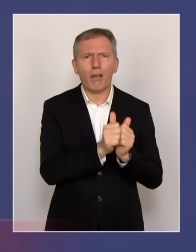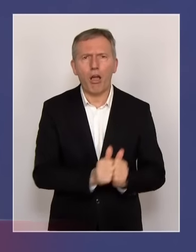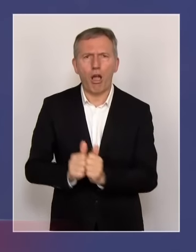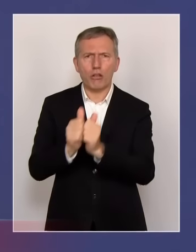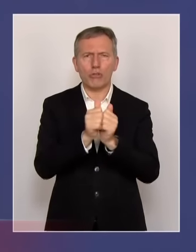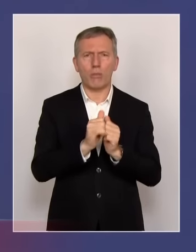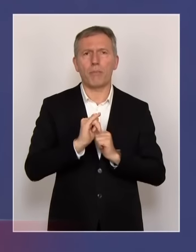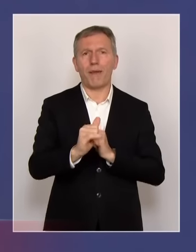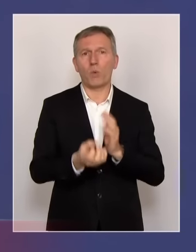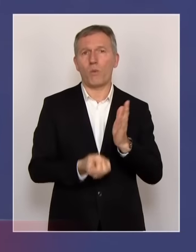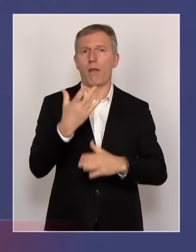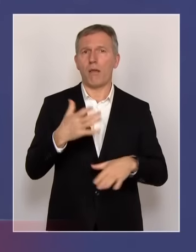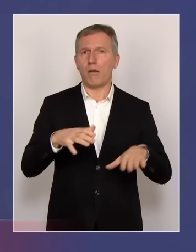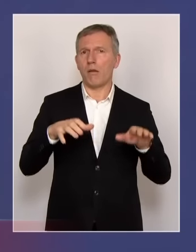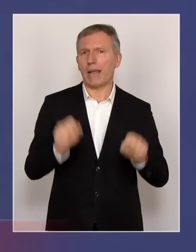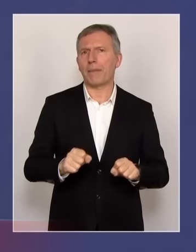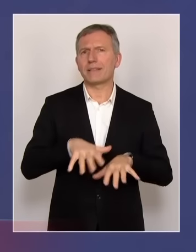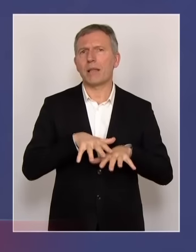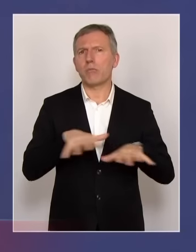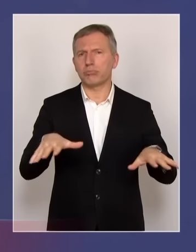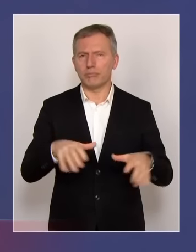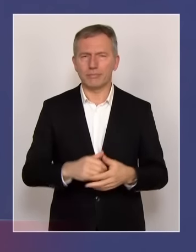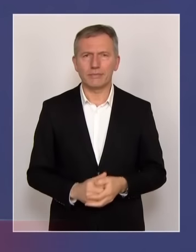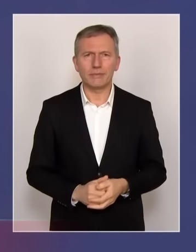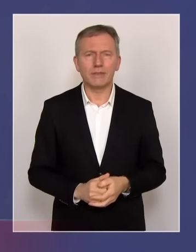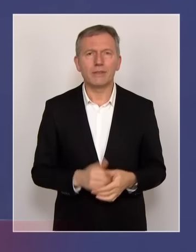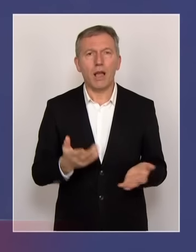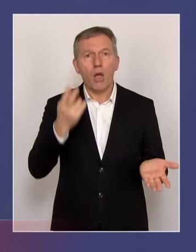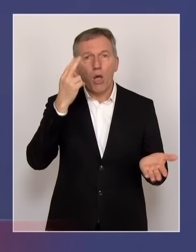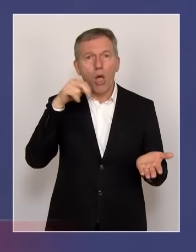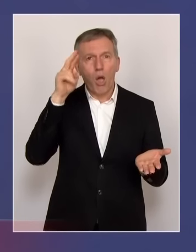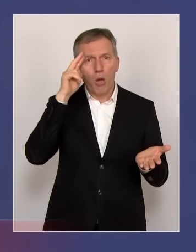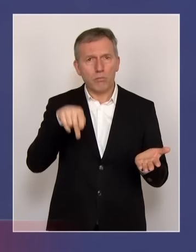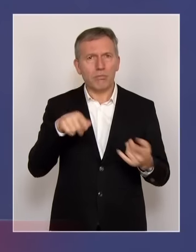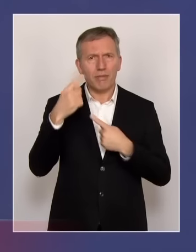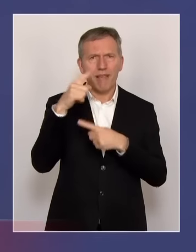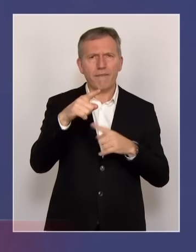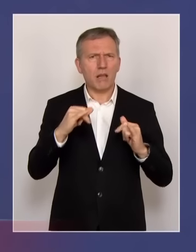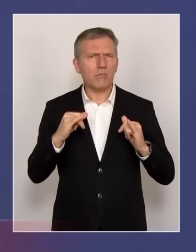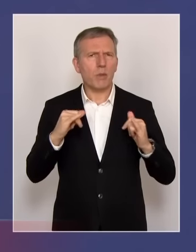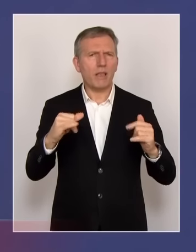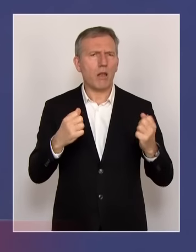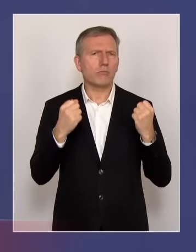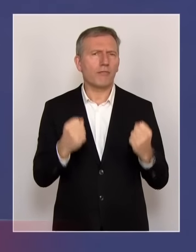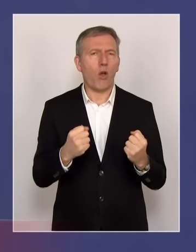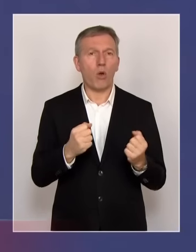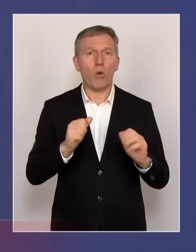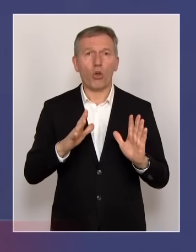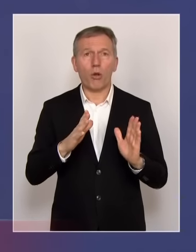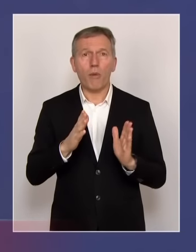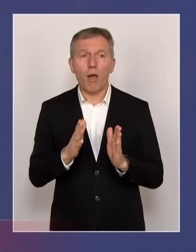capacités nouvelles. Mais cette Europe puissance de défense s'appuie évidemment sur